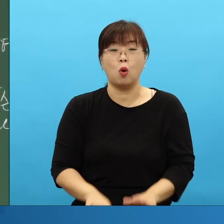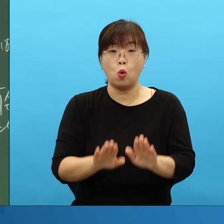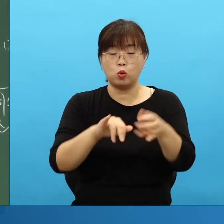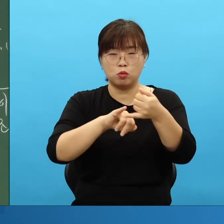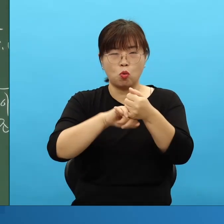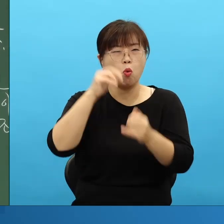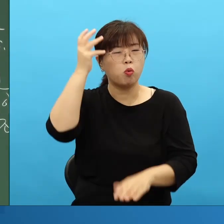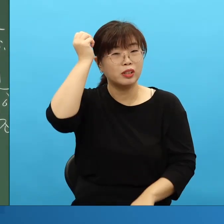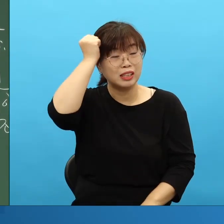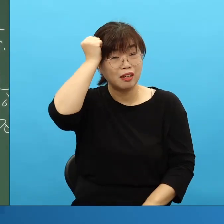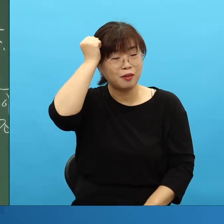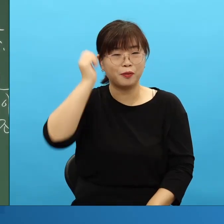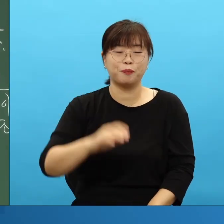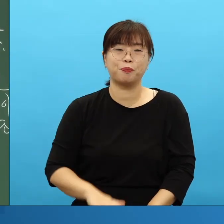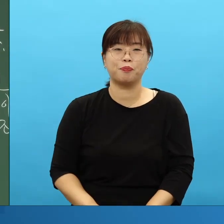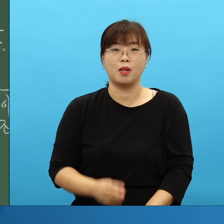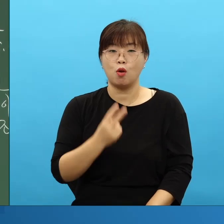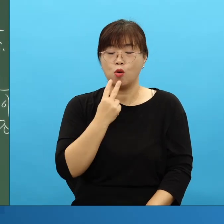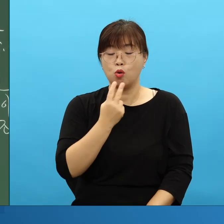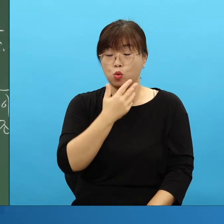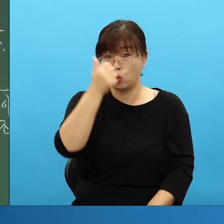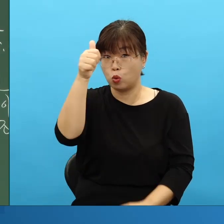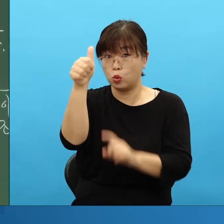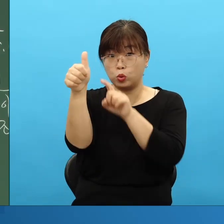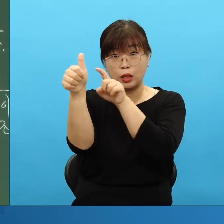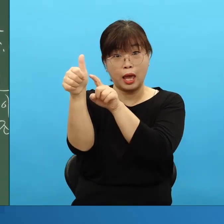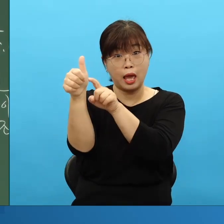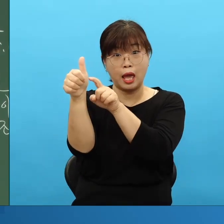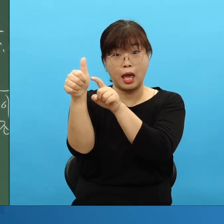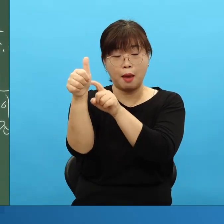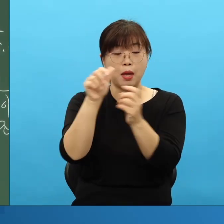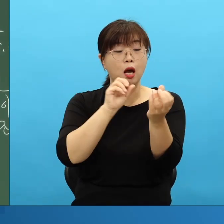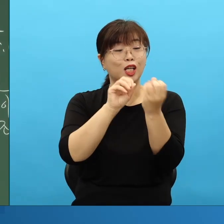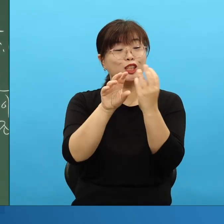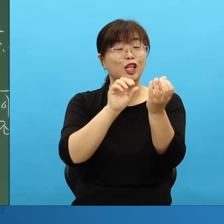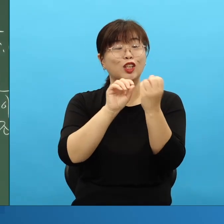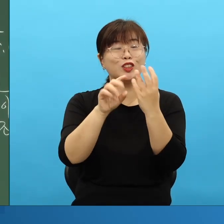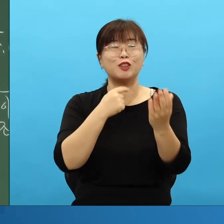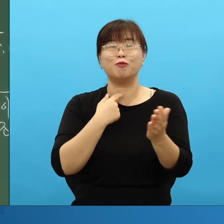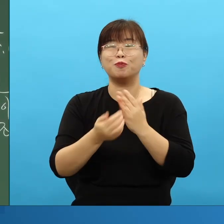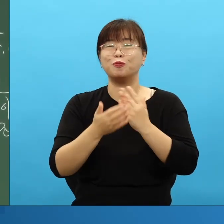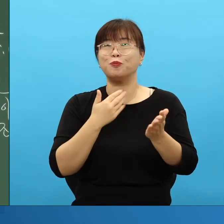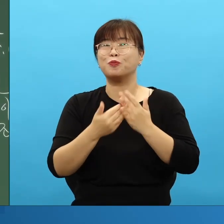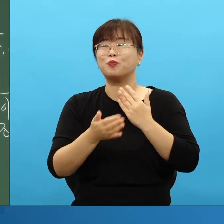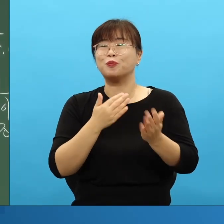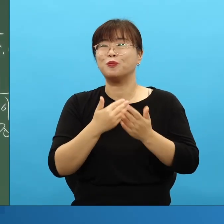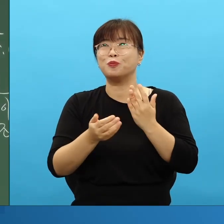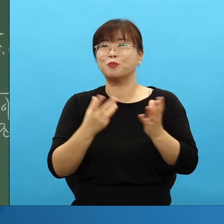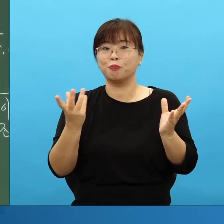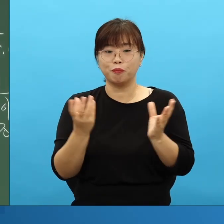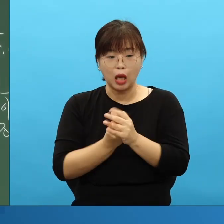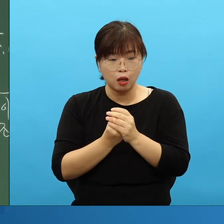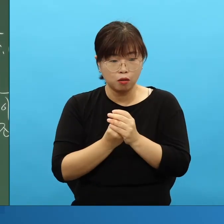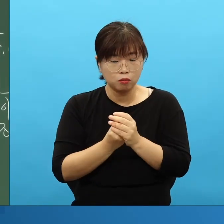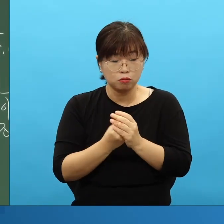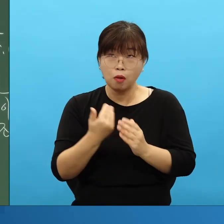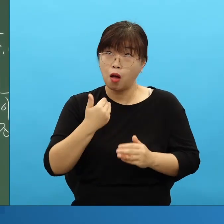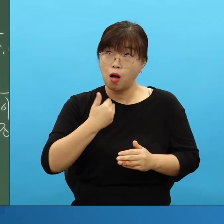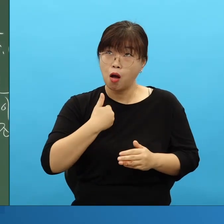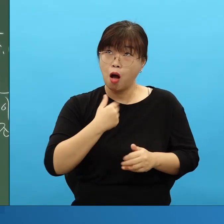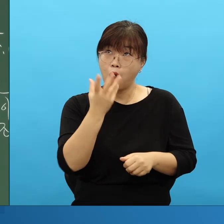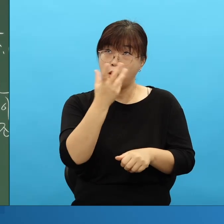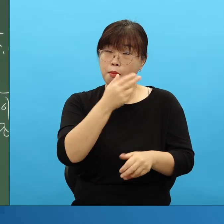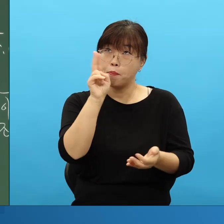요셉이 응답을 받으니까, 요셉이 이 능력을 누리니까 노예로 가도 괜찮아요. Once Joseph held fast to this covenant,